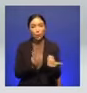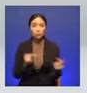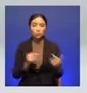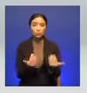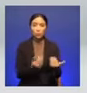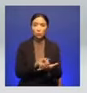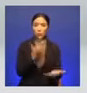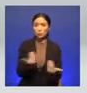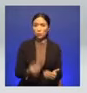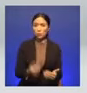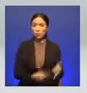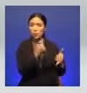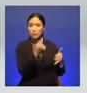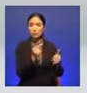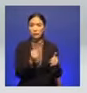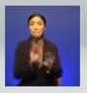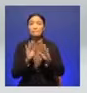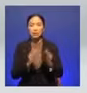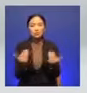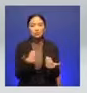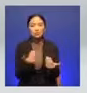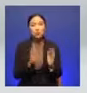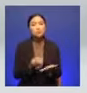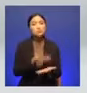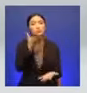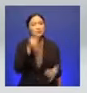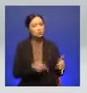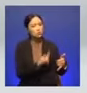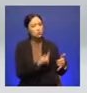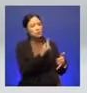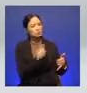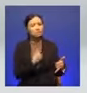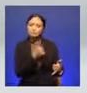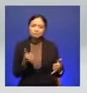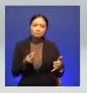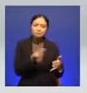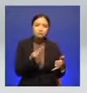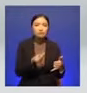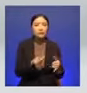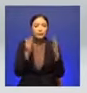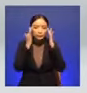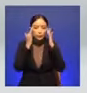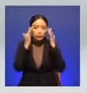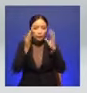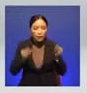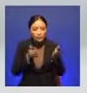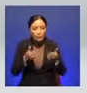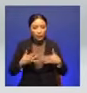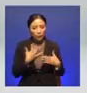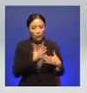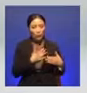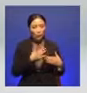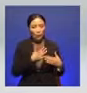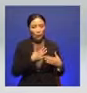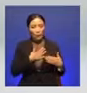พอมีลูกสักคนหนึ่งเนี่ยจะพยายามหาสิ่งที่ดีนะครับแม้กระทั่งการนวดสัมผัสซึ่งช่วยกระตุ้นอารมณ์ความรู้สึก